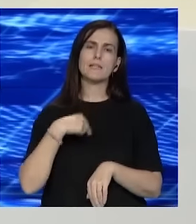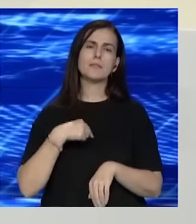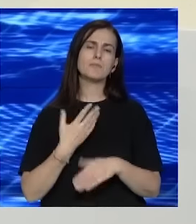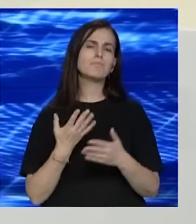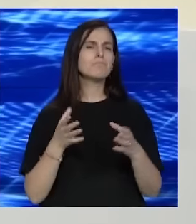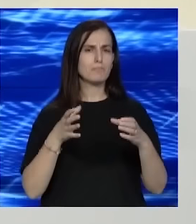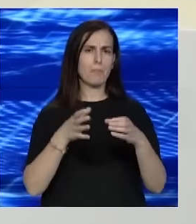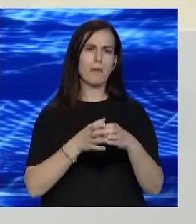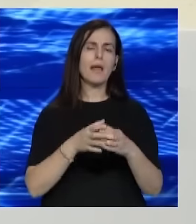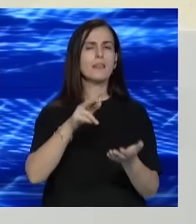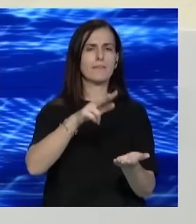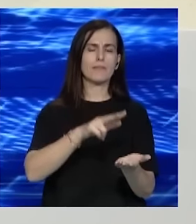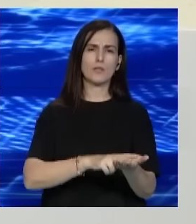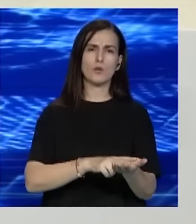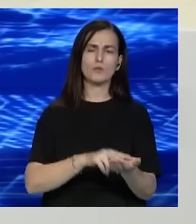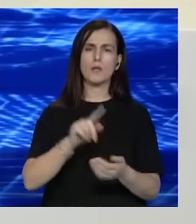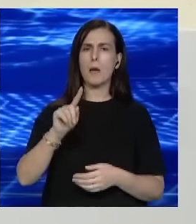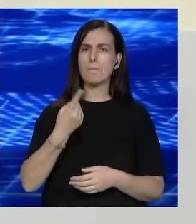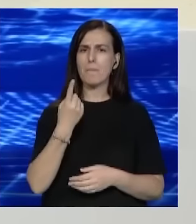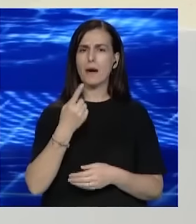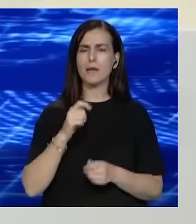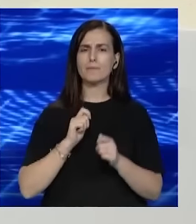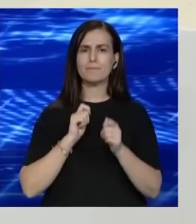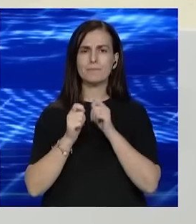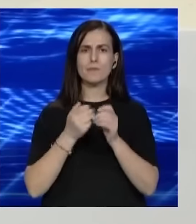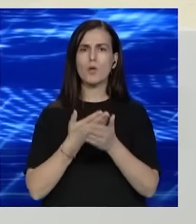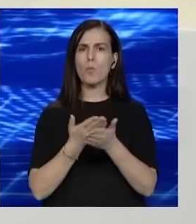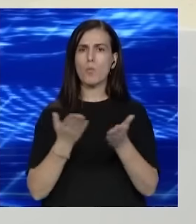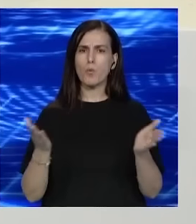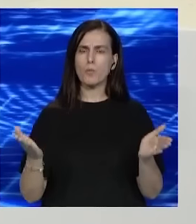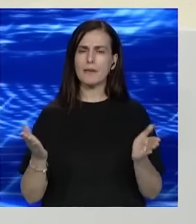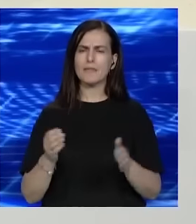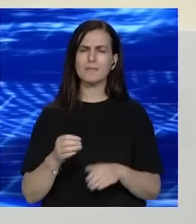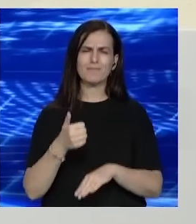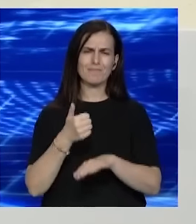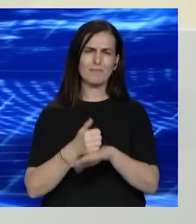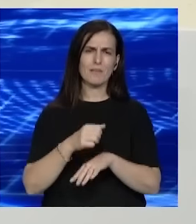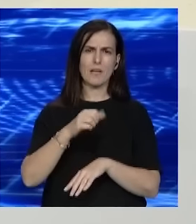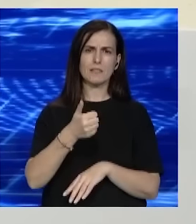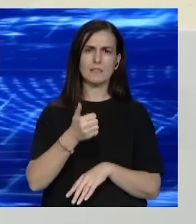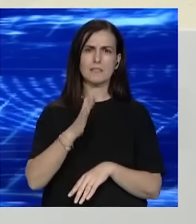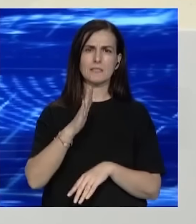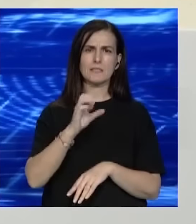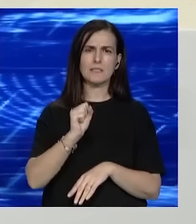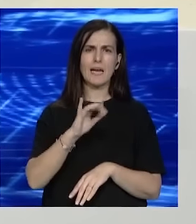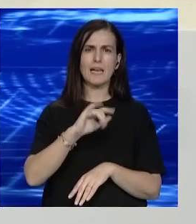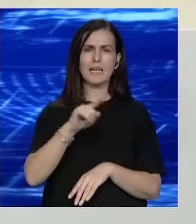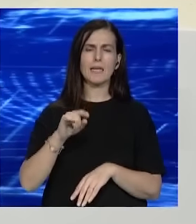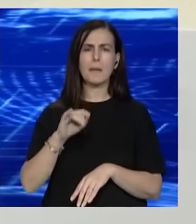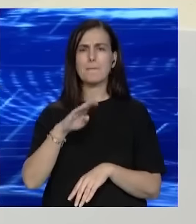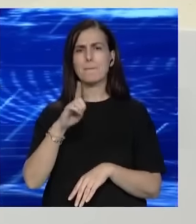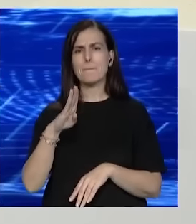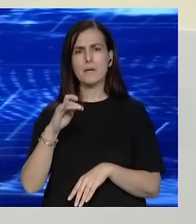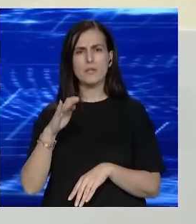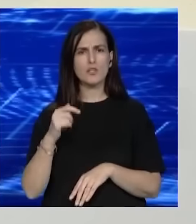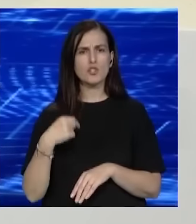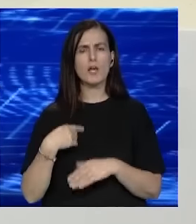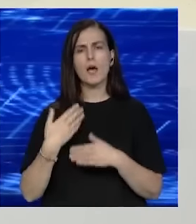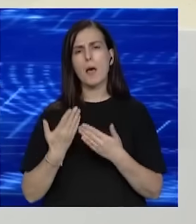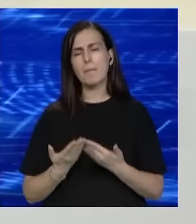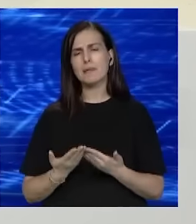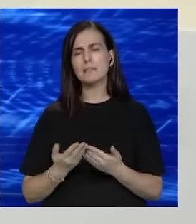fjalë publike të hapur për mediat kryetari i Partisë Demokratike Sali Berisha, dhe kjo mbledhje kryesisë pas vendimarrjeve të sotme do të